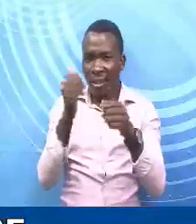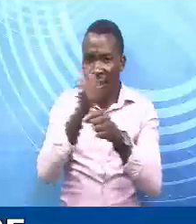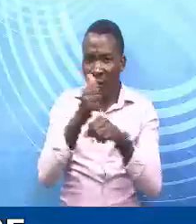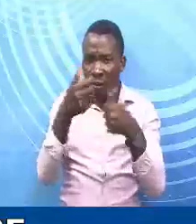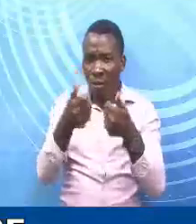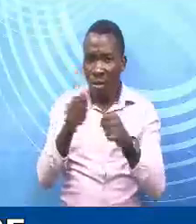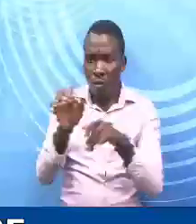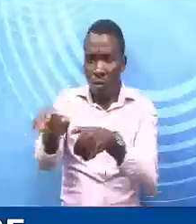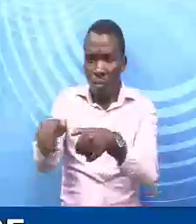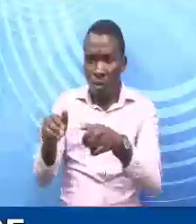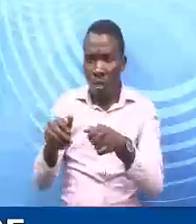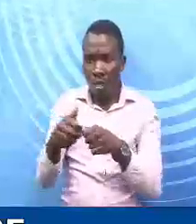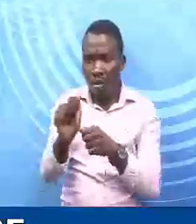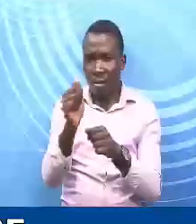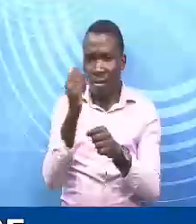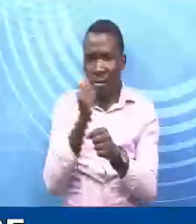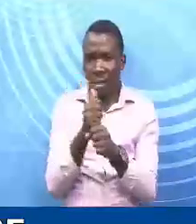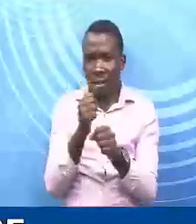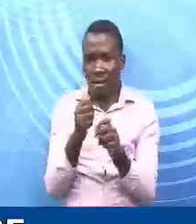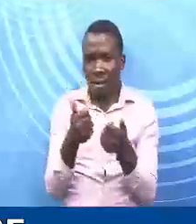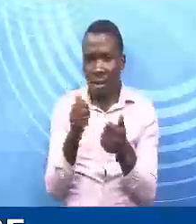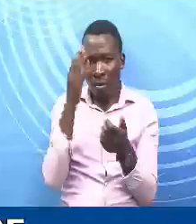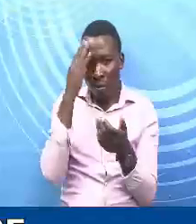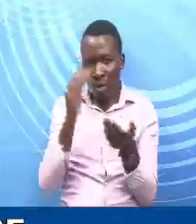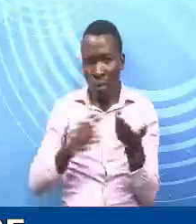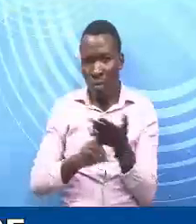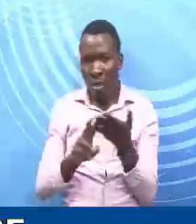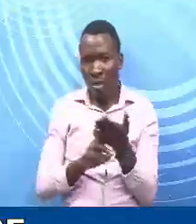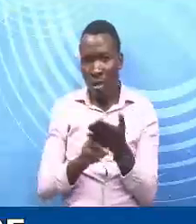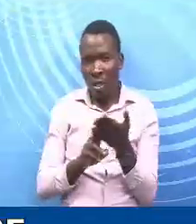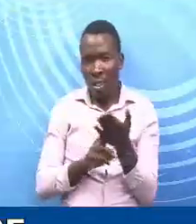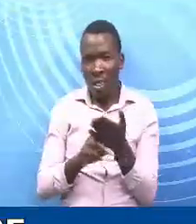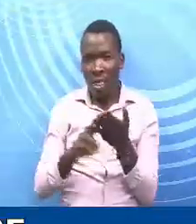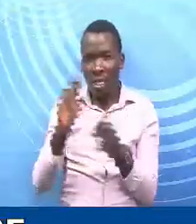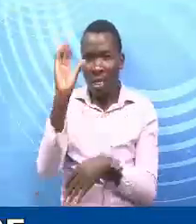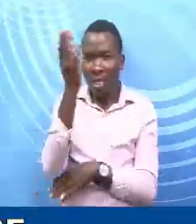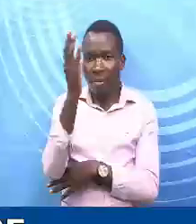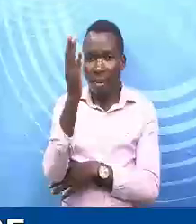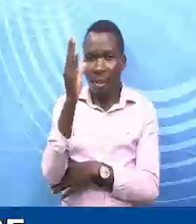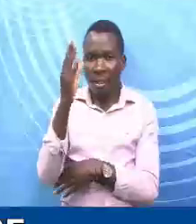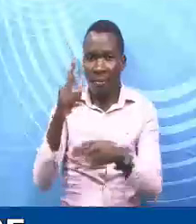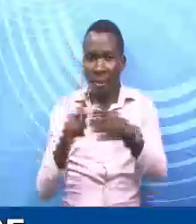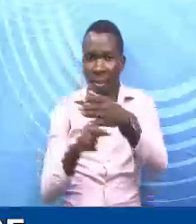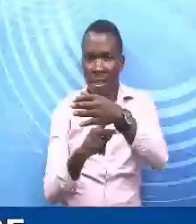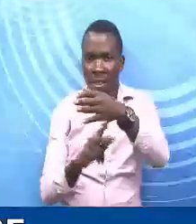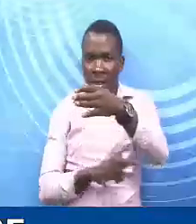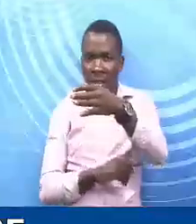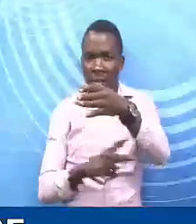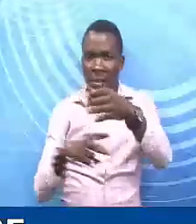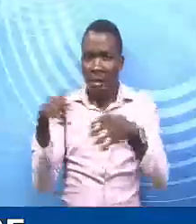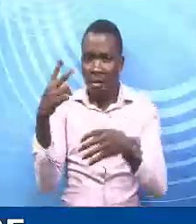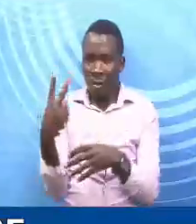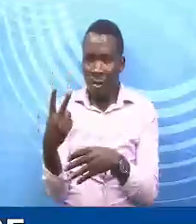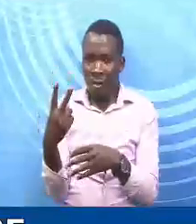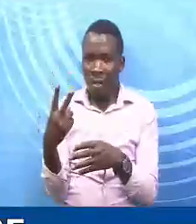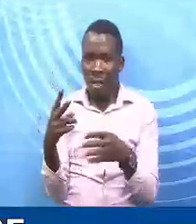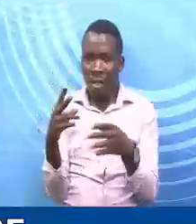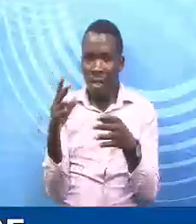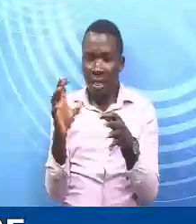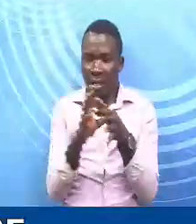wacu kuko twatundaga ibiti by'ibiraro bibiri. Hari icyahuzaga